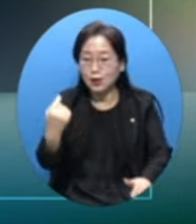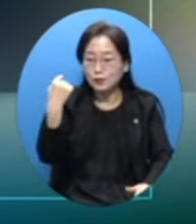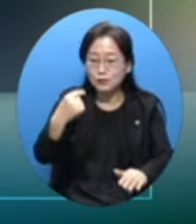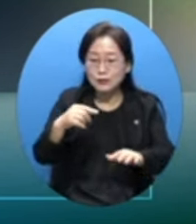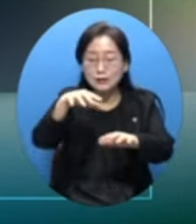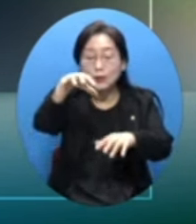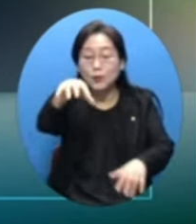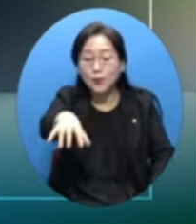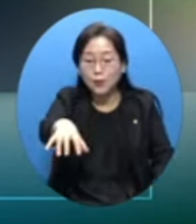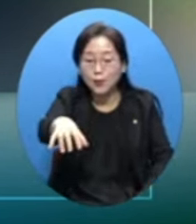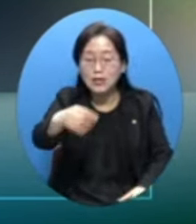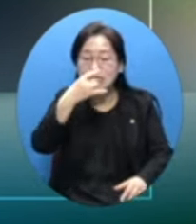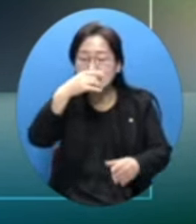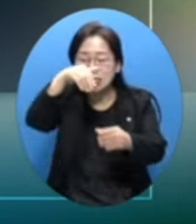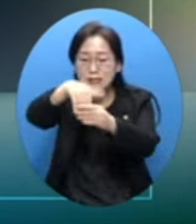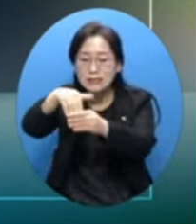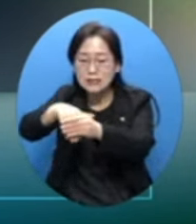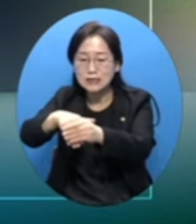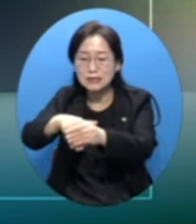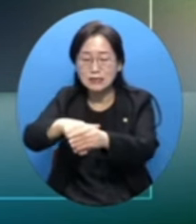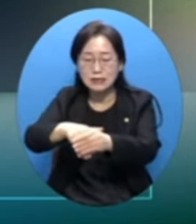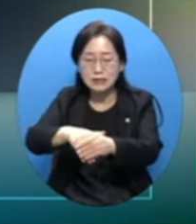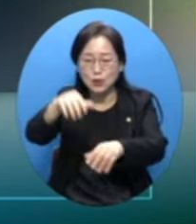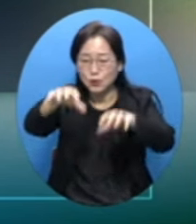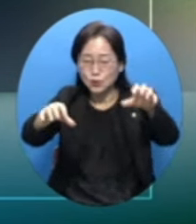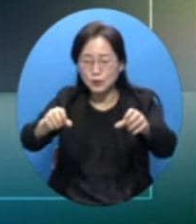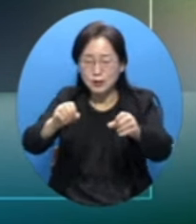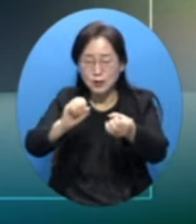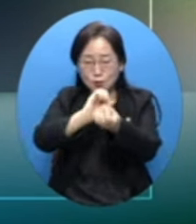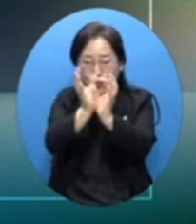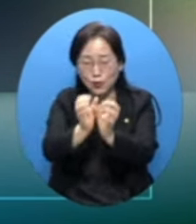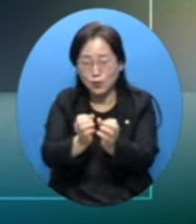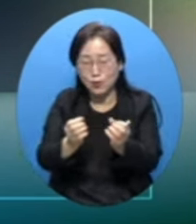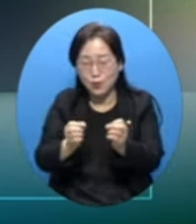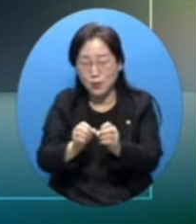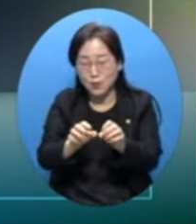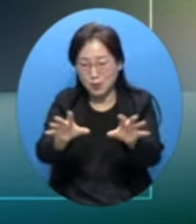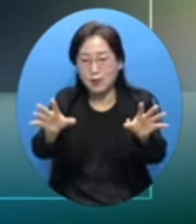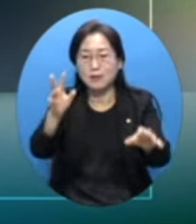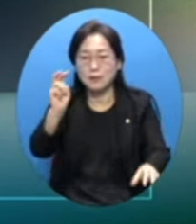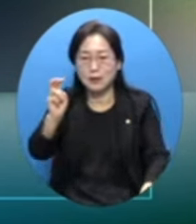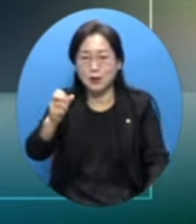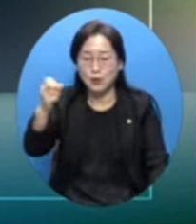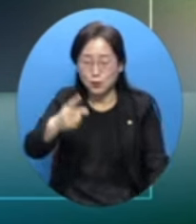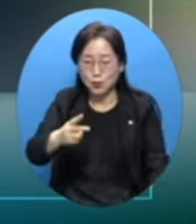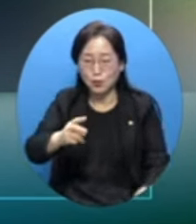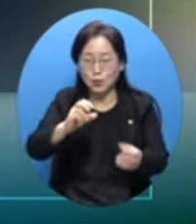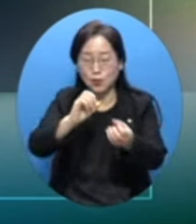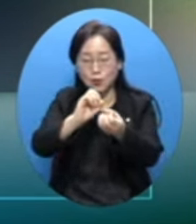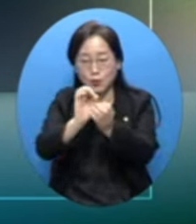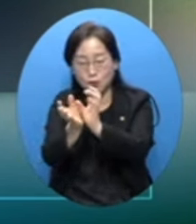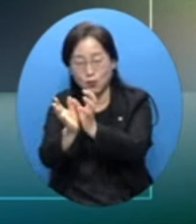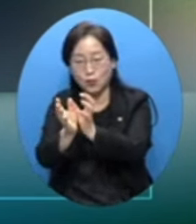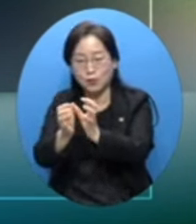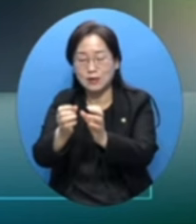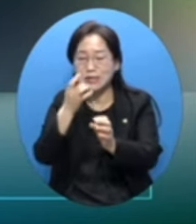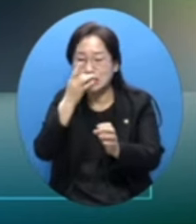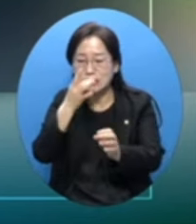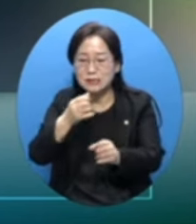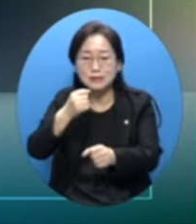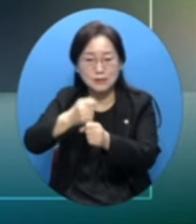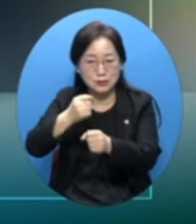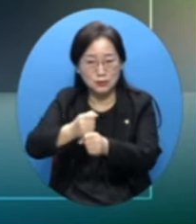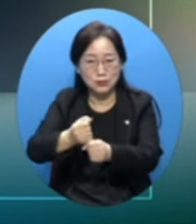씨앗으로 이제 내년이면 온 동네가 꽃으로 가득하겠지요 그리고 또 다른 샷을 만들어 내겠지요 저는